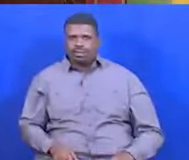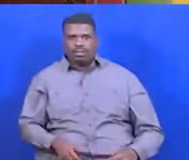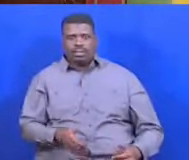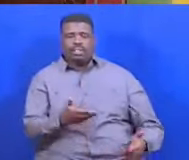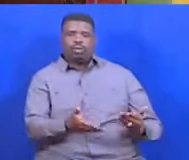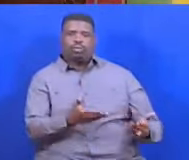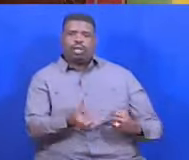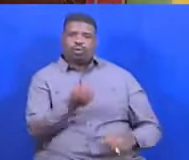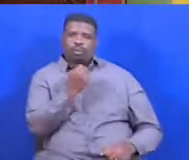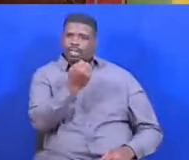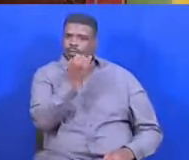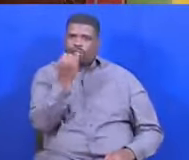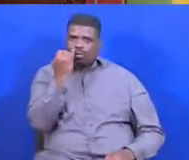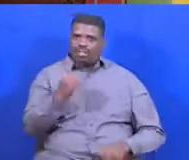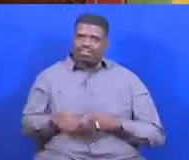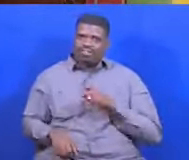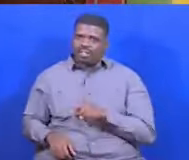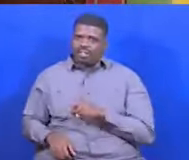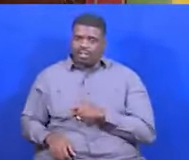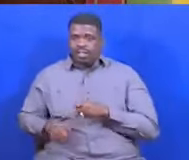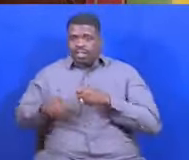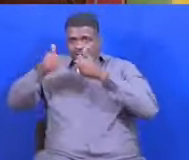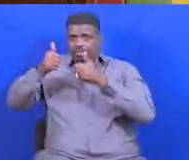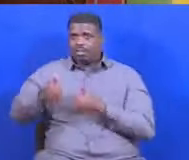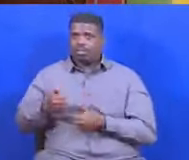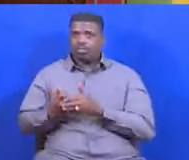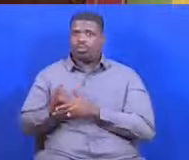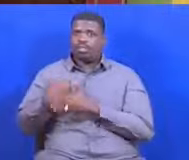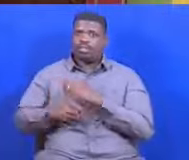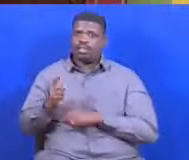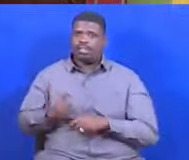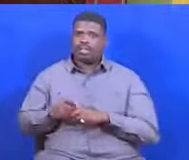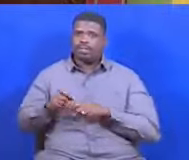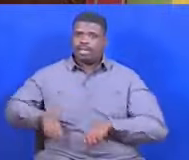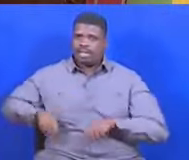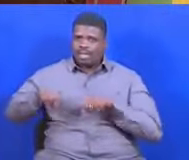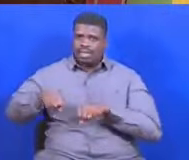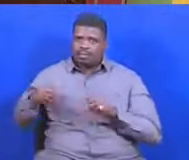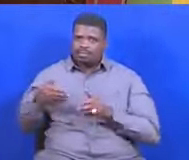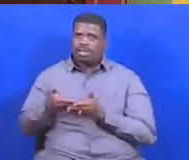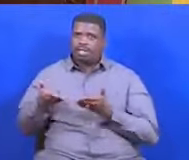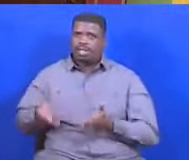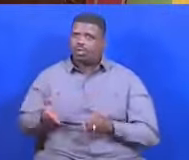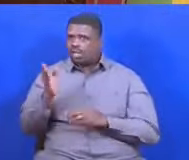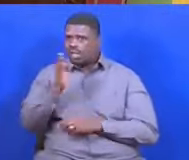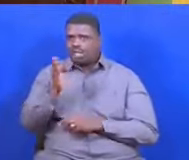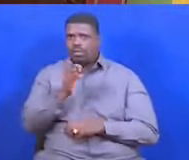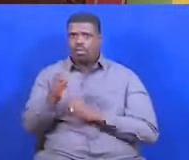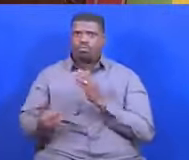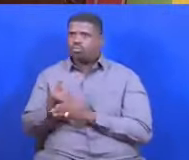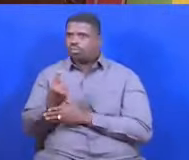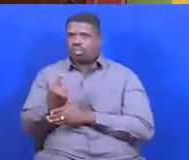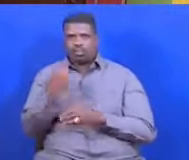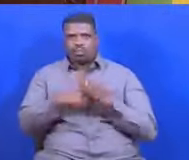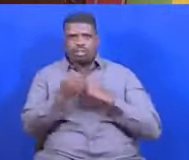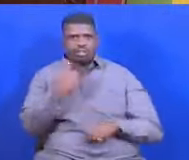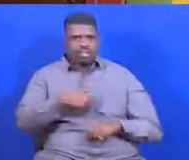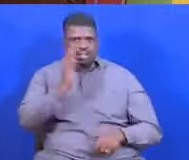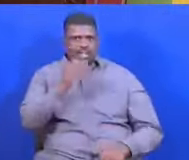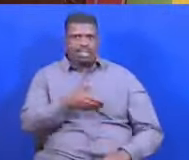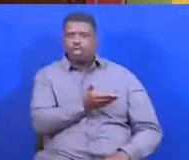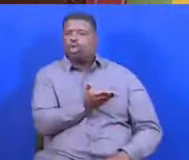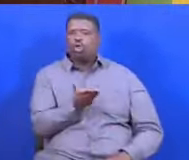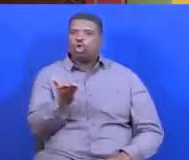kiwango cha madawa ya kulevya ambacho kimekamatwa tangu yeye ingie madarakani mpaka leo haijawahi kutokea kwenye serikali yoyote